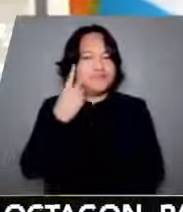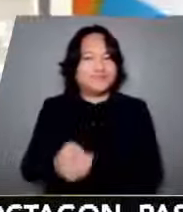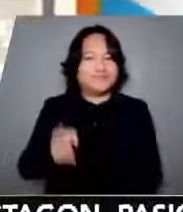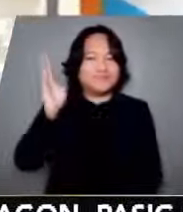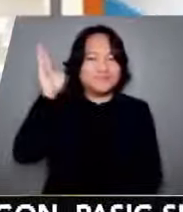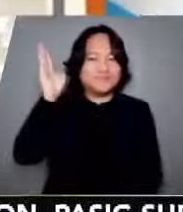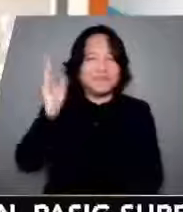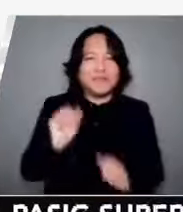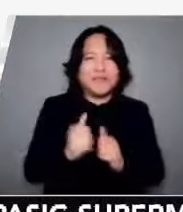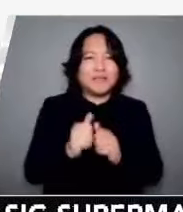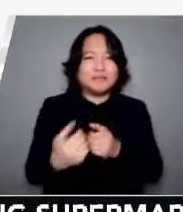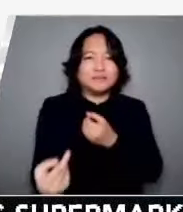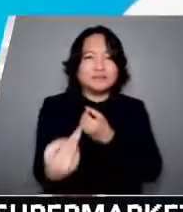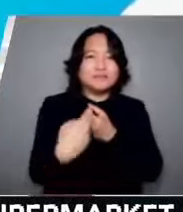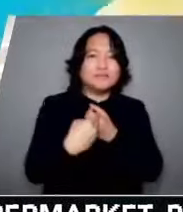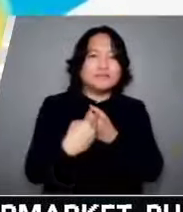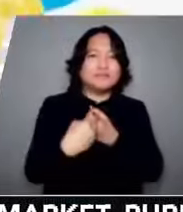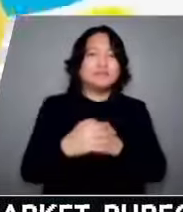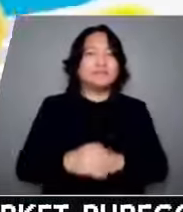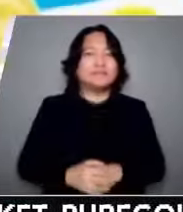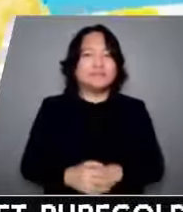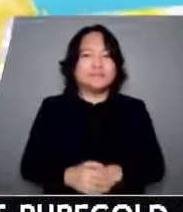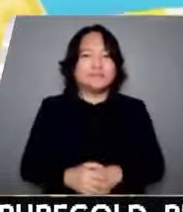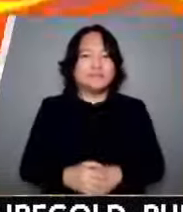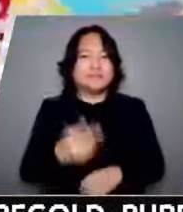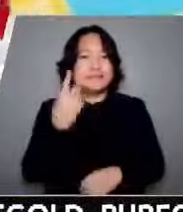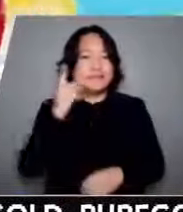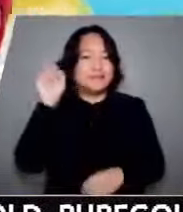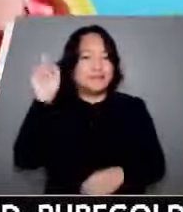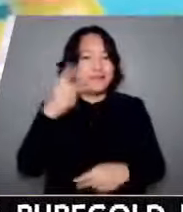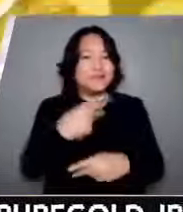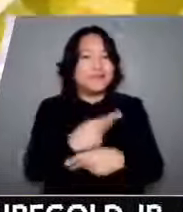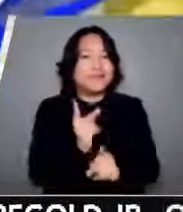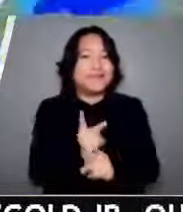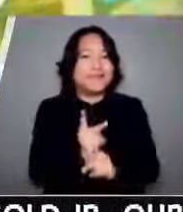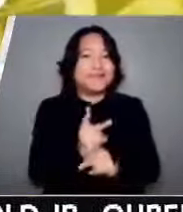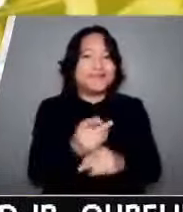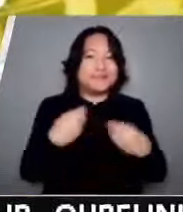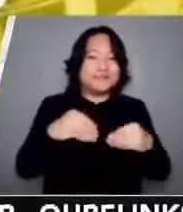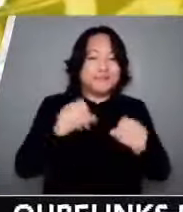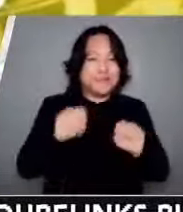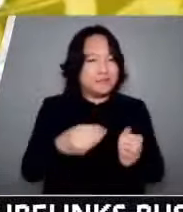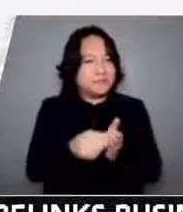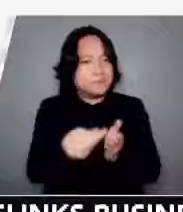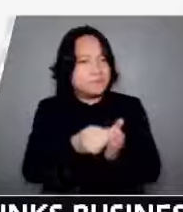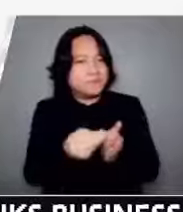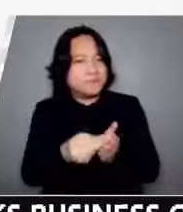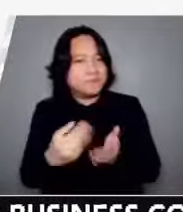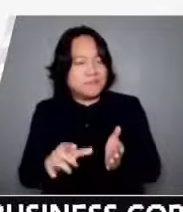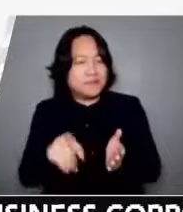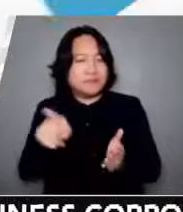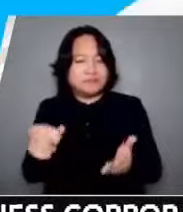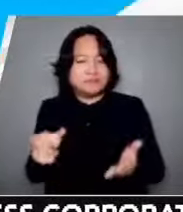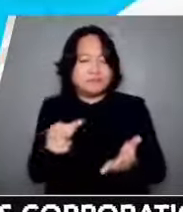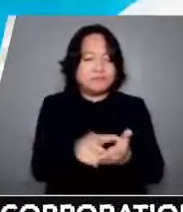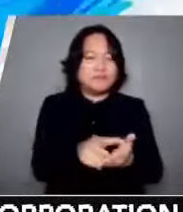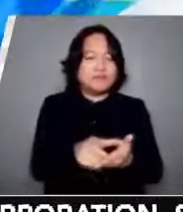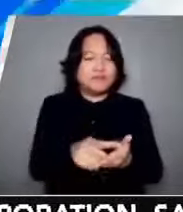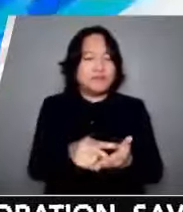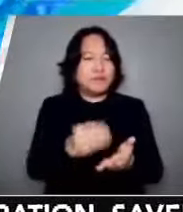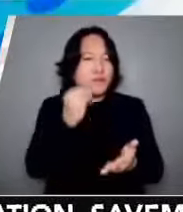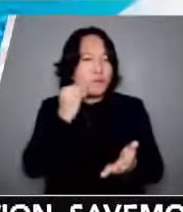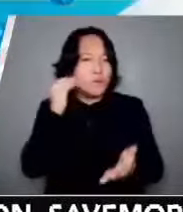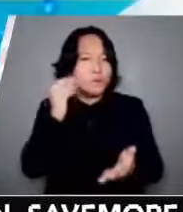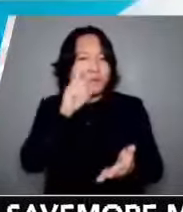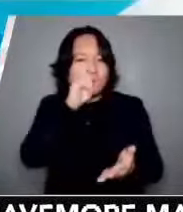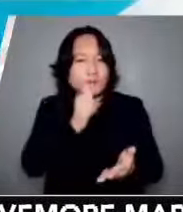alinmang participating product. Ilagay ito sa inyong entry na nakasaad ng pangalan, edad, tirahan, contact number at signature,